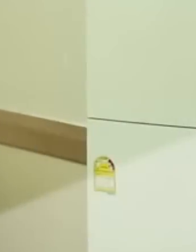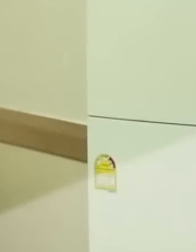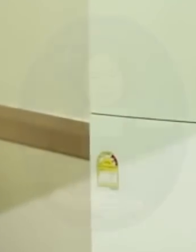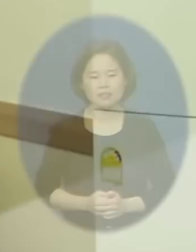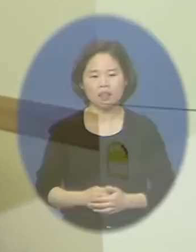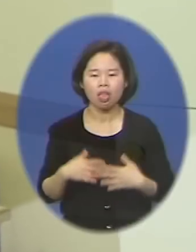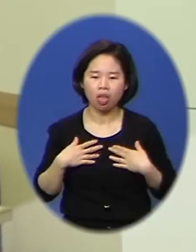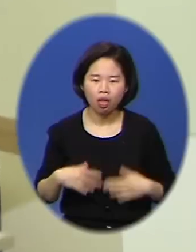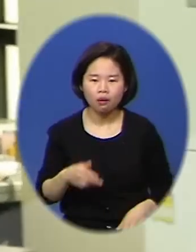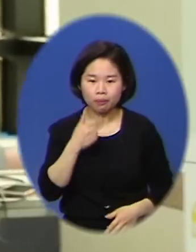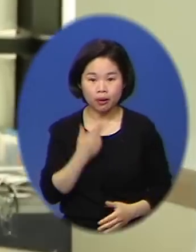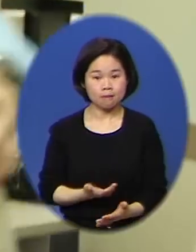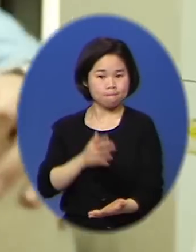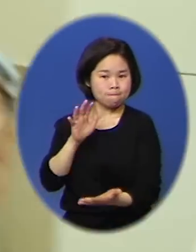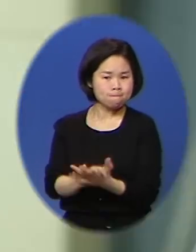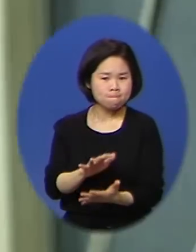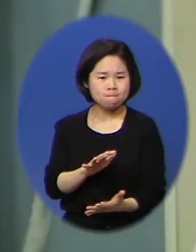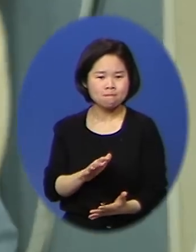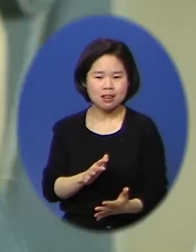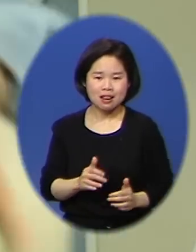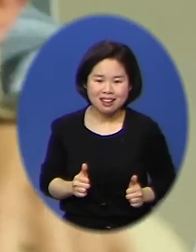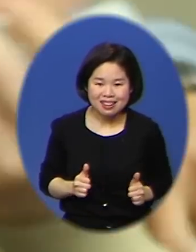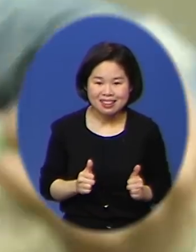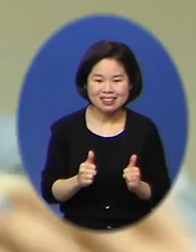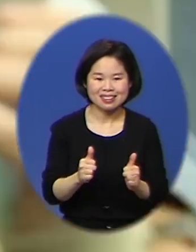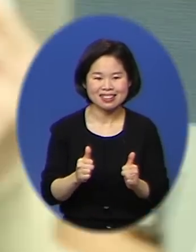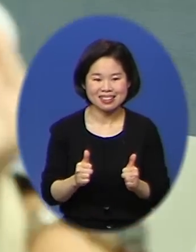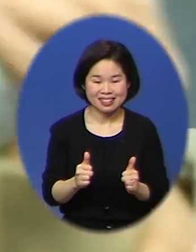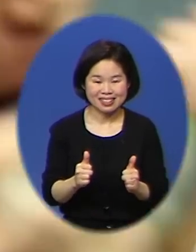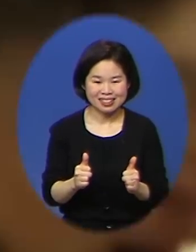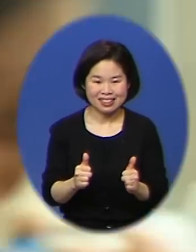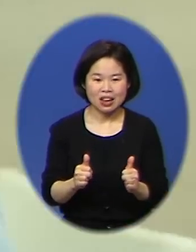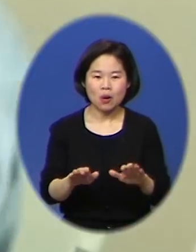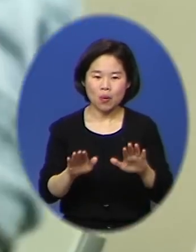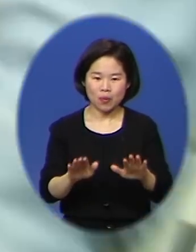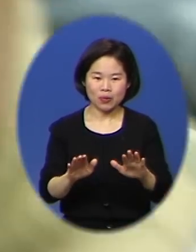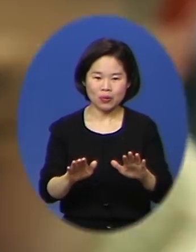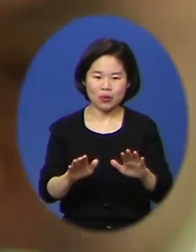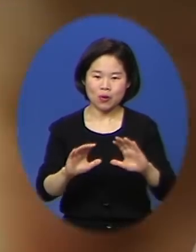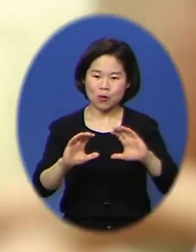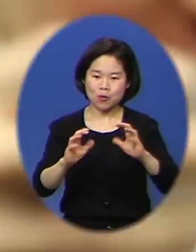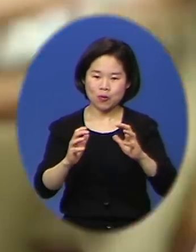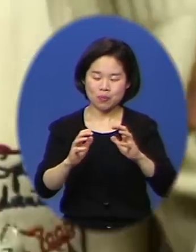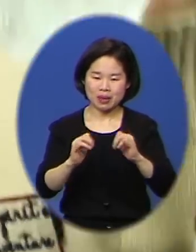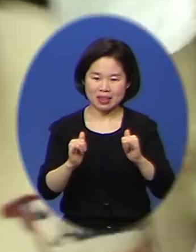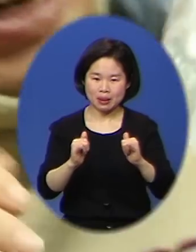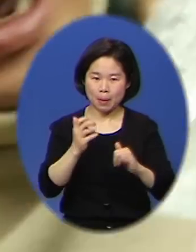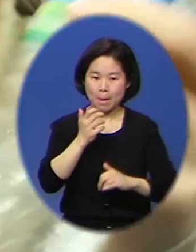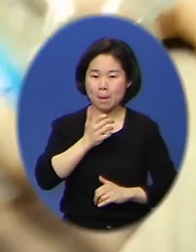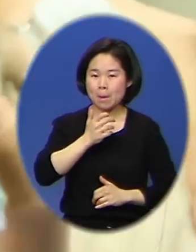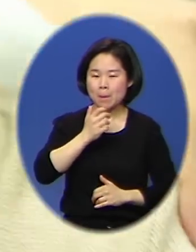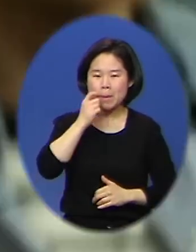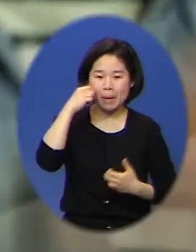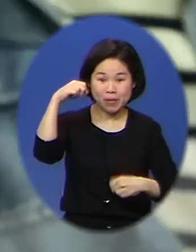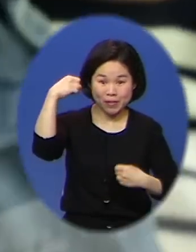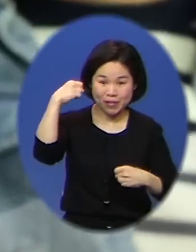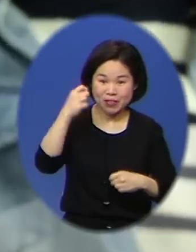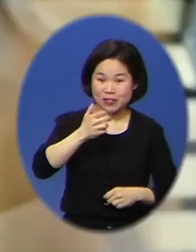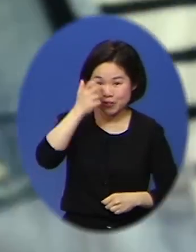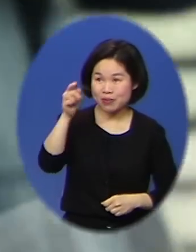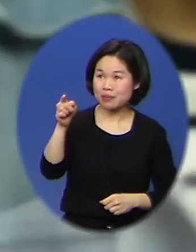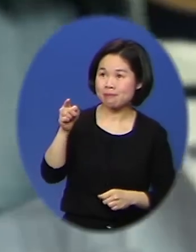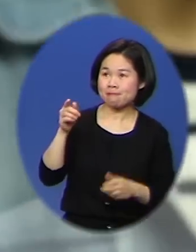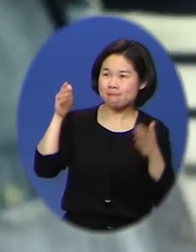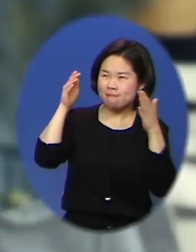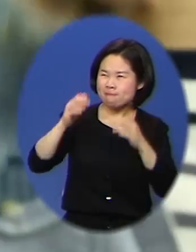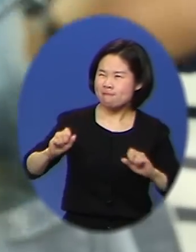지치지 않는 열정과 성실함을 무기로 오늘도 국민 배우라는 꿈을 향해 한 걸음씩 다가서고